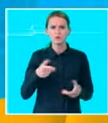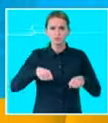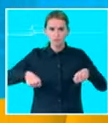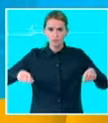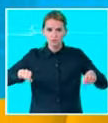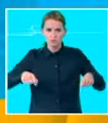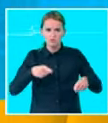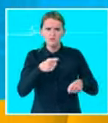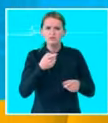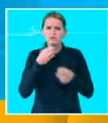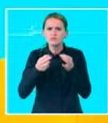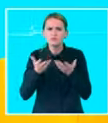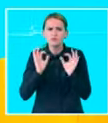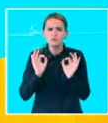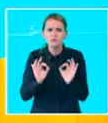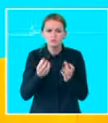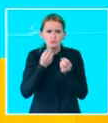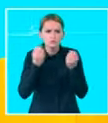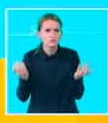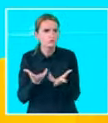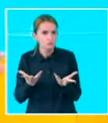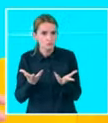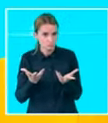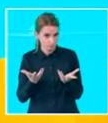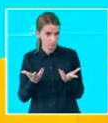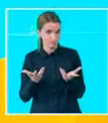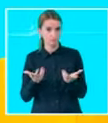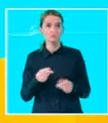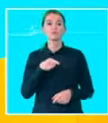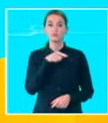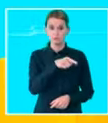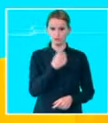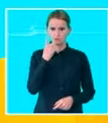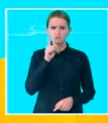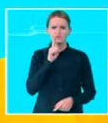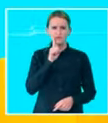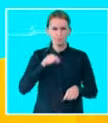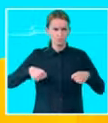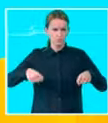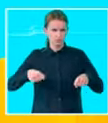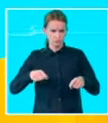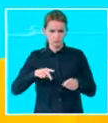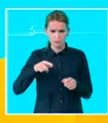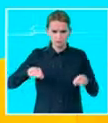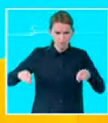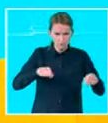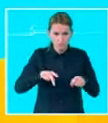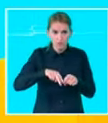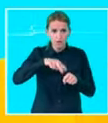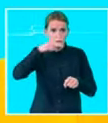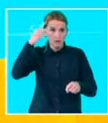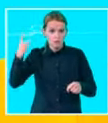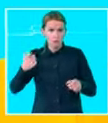всичко това. Да, някак видях само последствията, как един човек изхвърча от мотора си. Естествено спрях, то беше много близо до